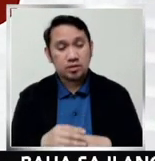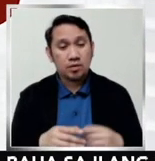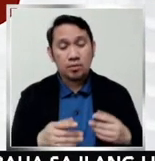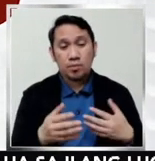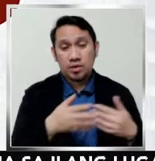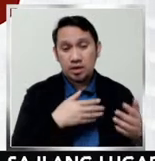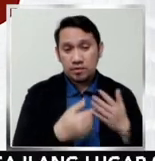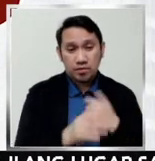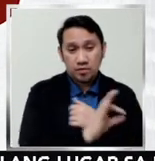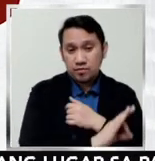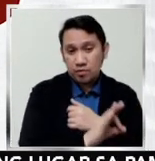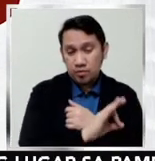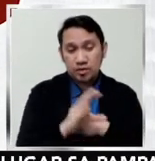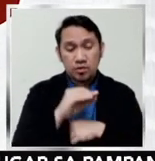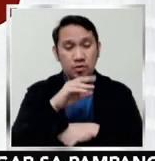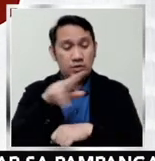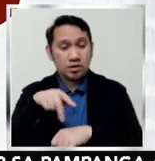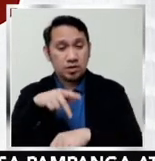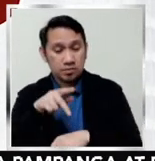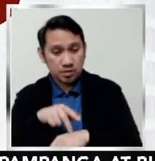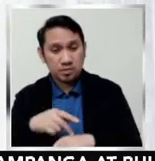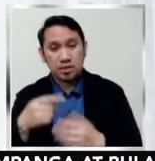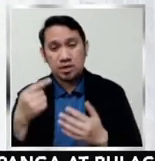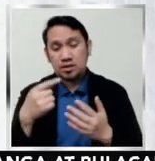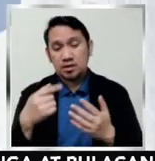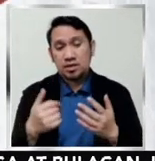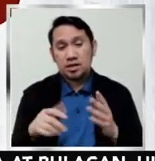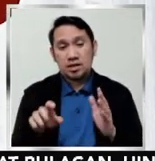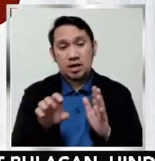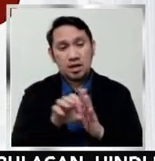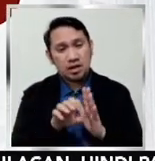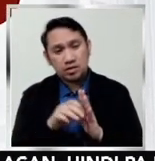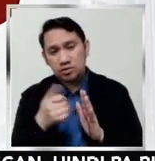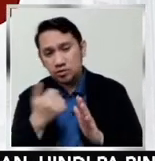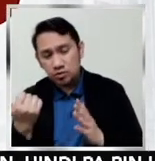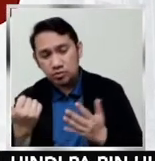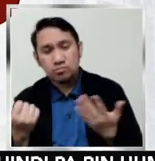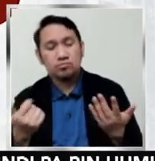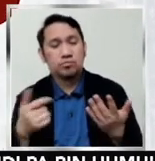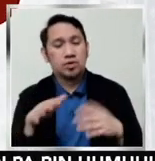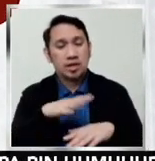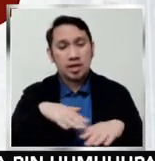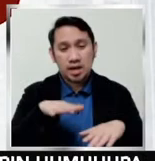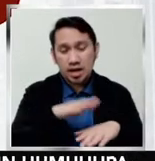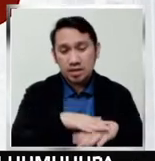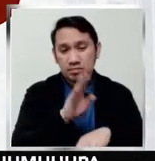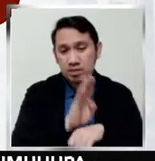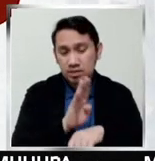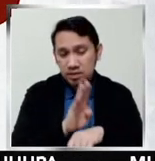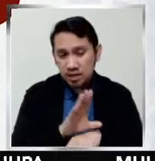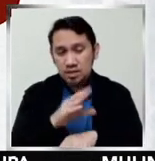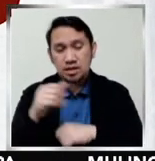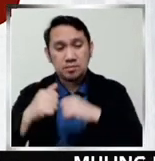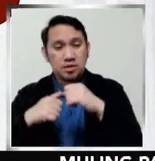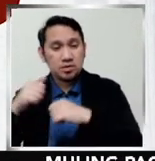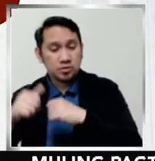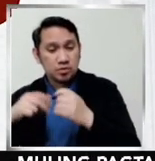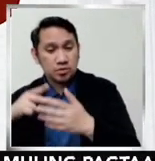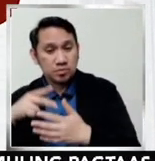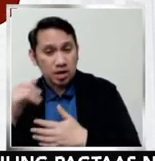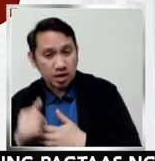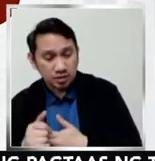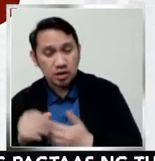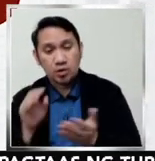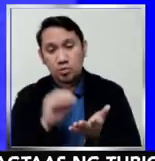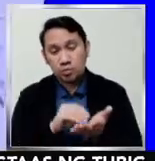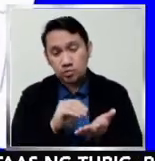bonds, Islamic investments gaya ng sukuk bonds, real estate and infrastructure projects, loans and guarantees, joint